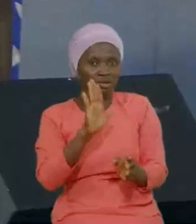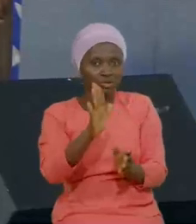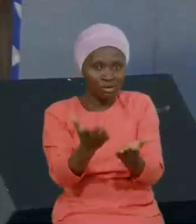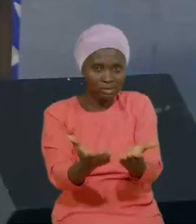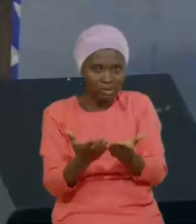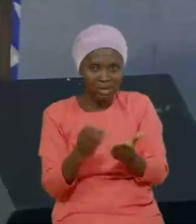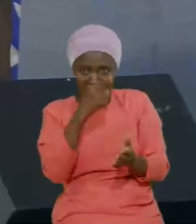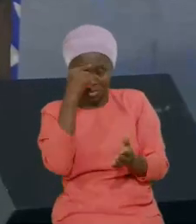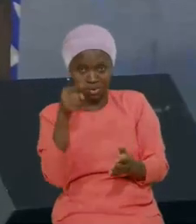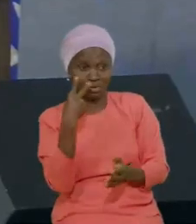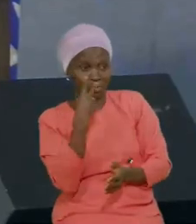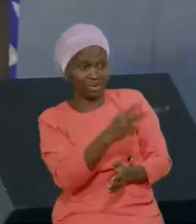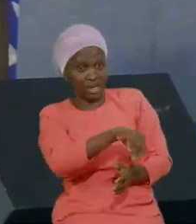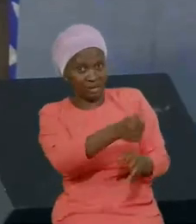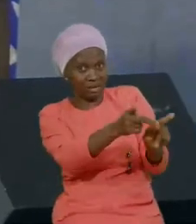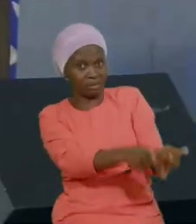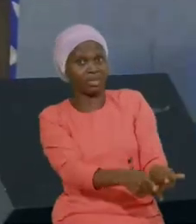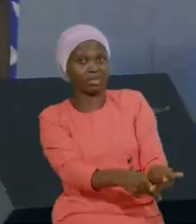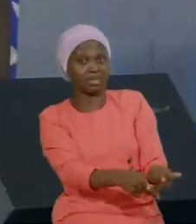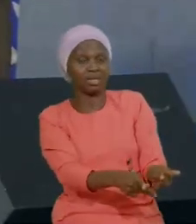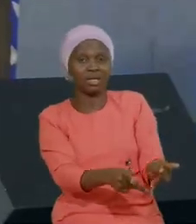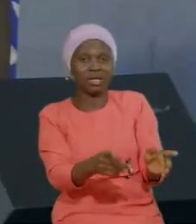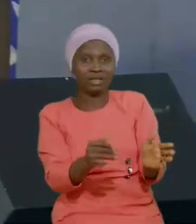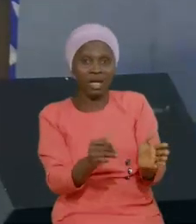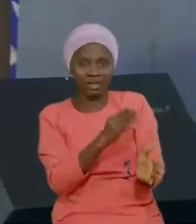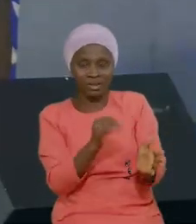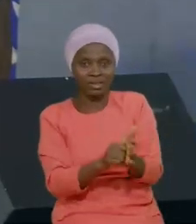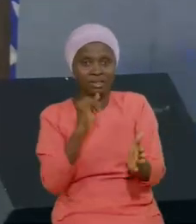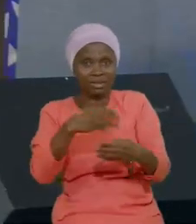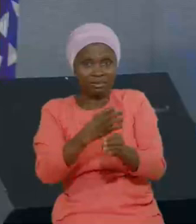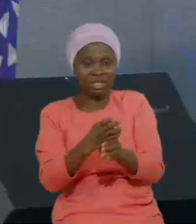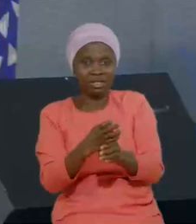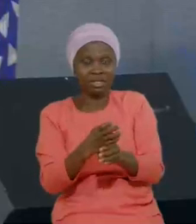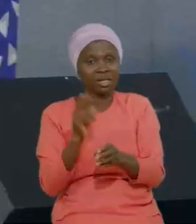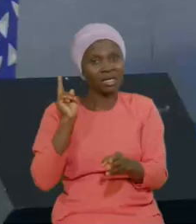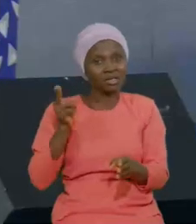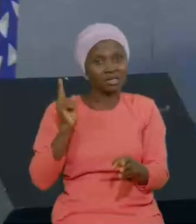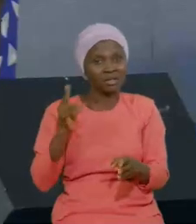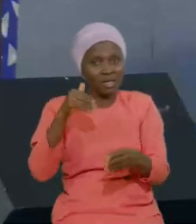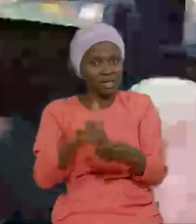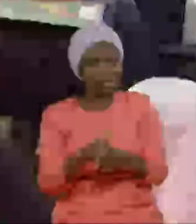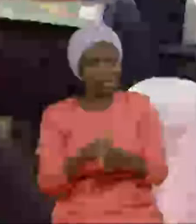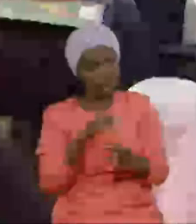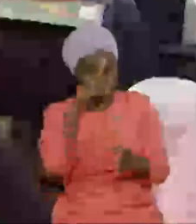Because you see another person and is making history in his own life.